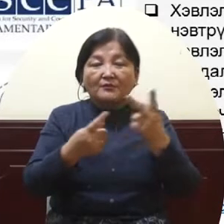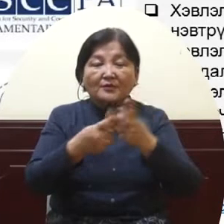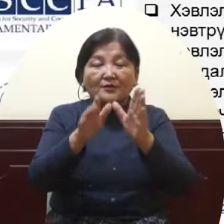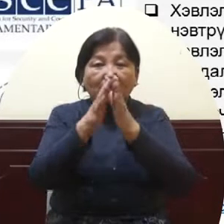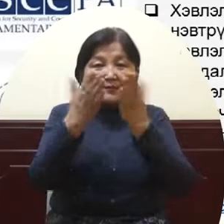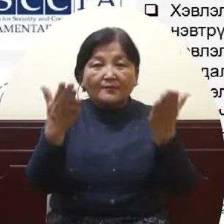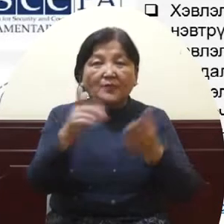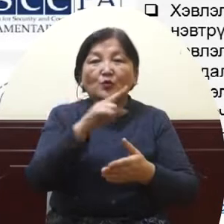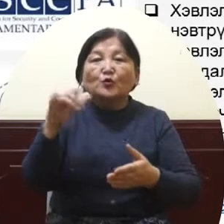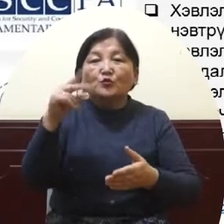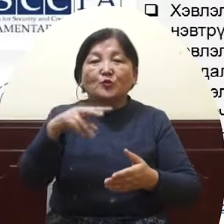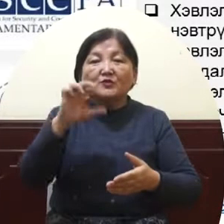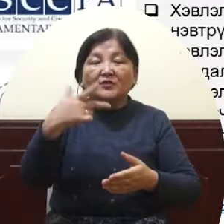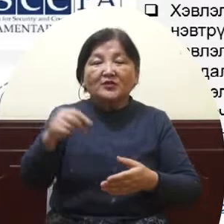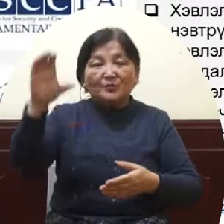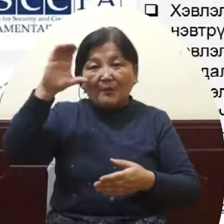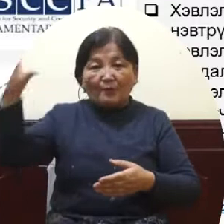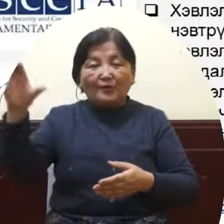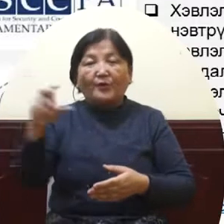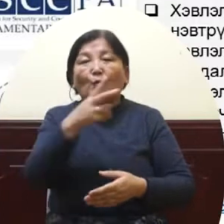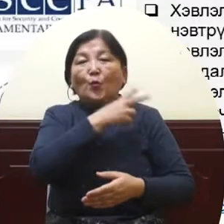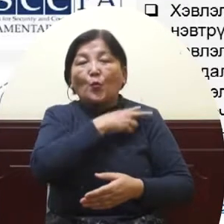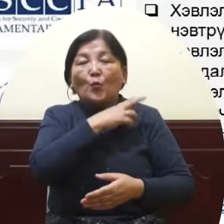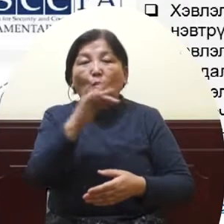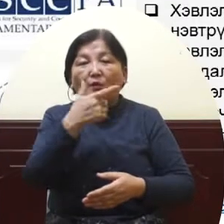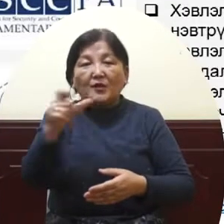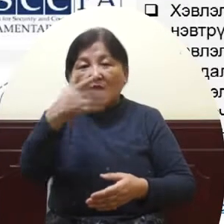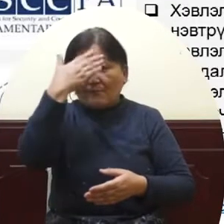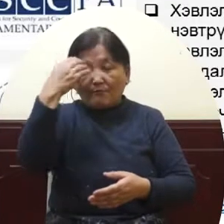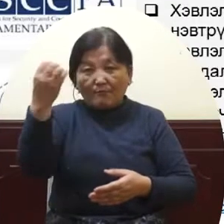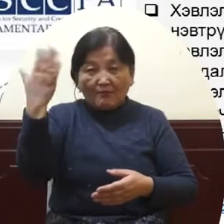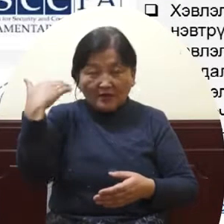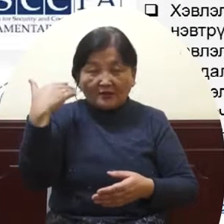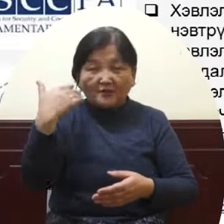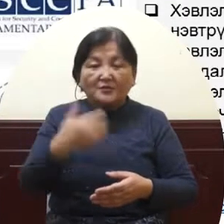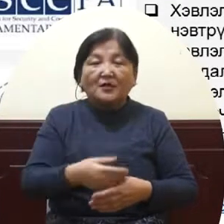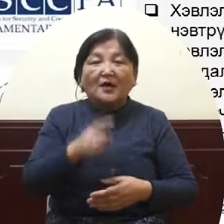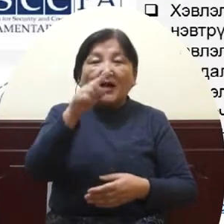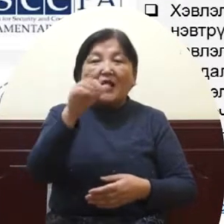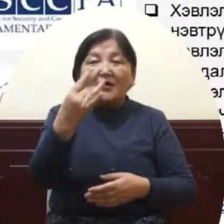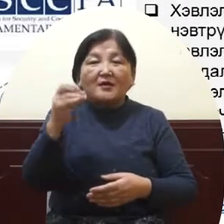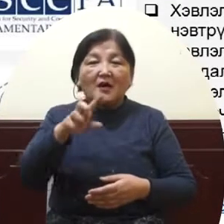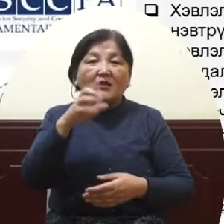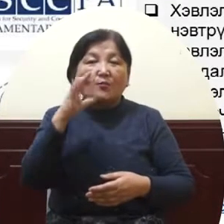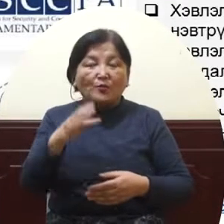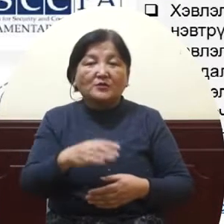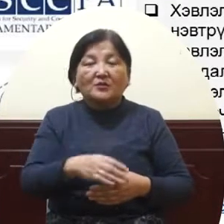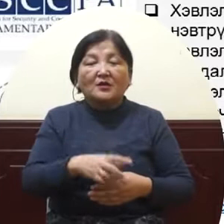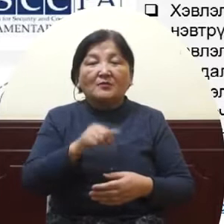зуучлагчийн үүргээ умарцсан байна. Хэвлэл мэдээллийн салбар нь улс төрийн ашиг сонирхлоос үүдэн хараат ус байдал дутагдж